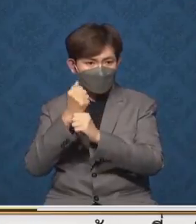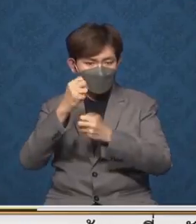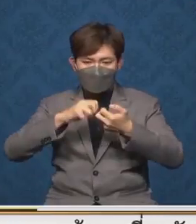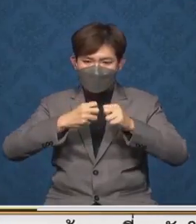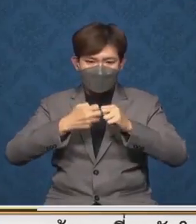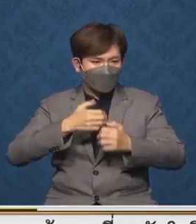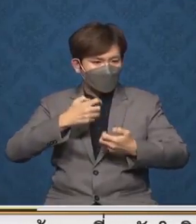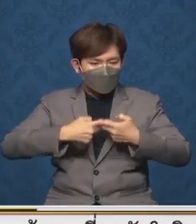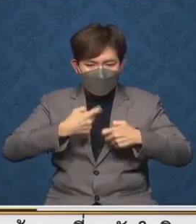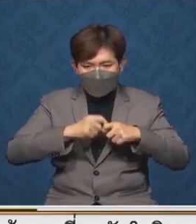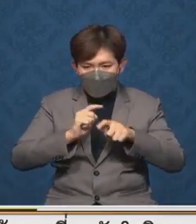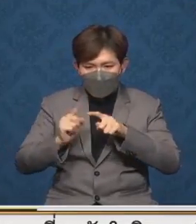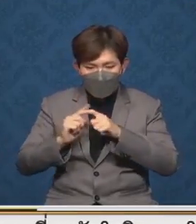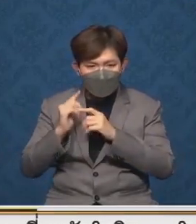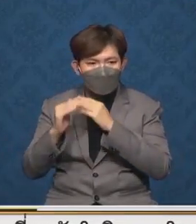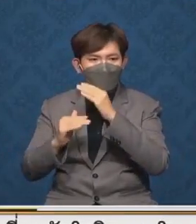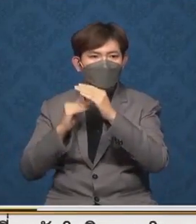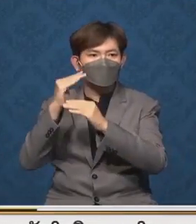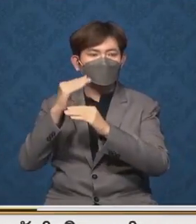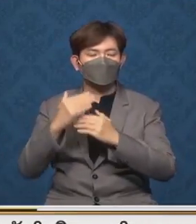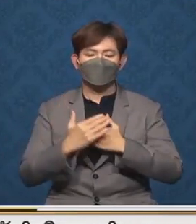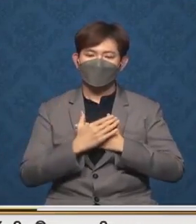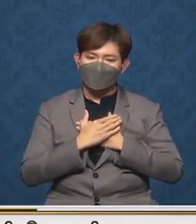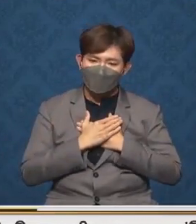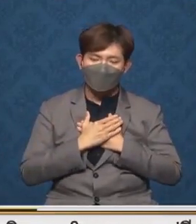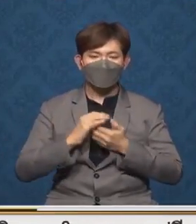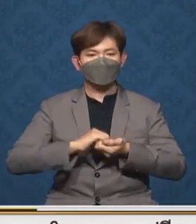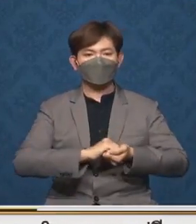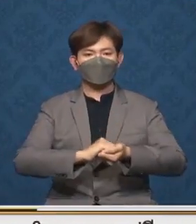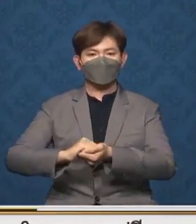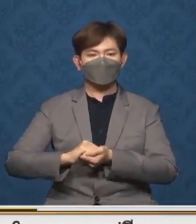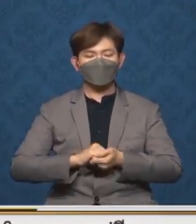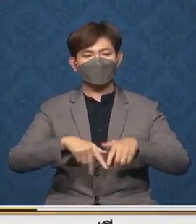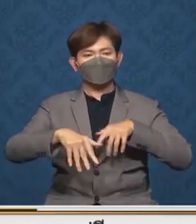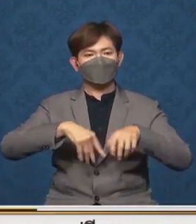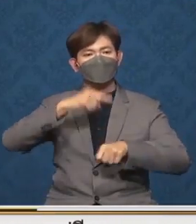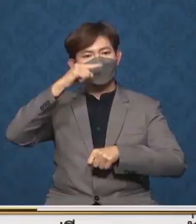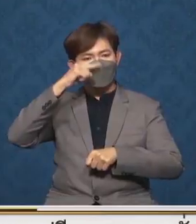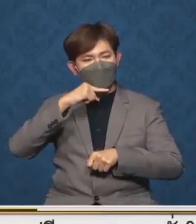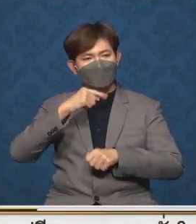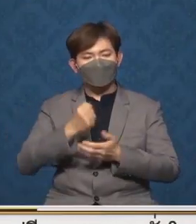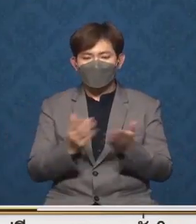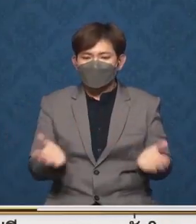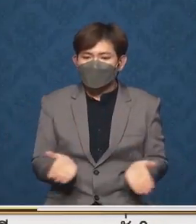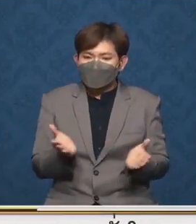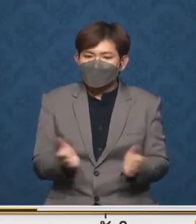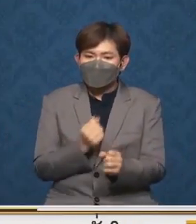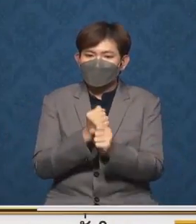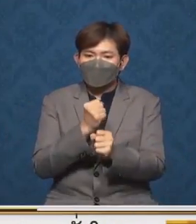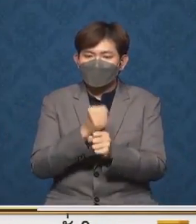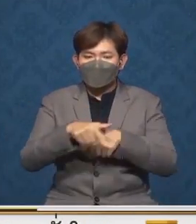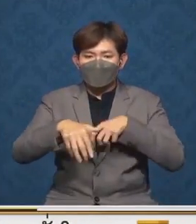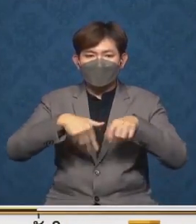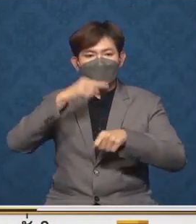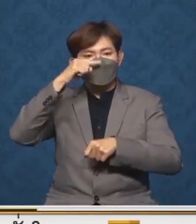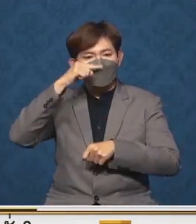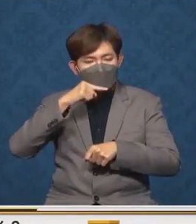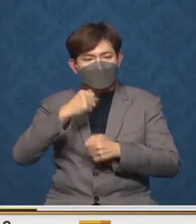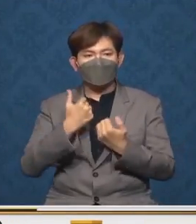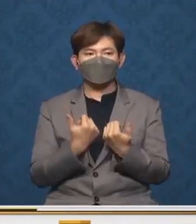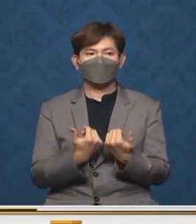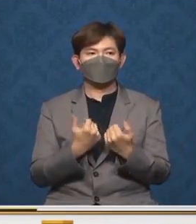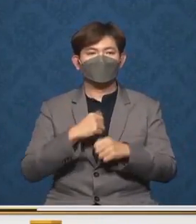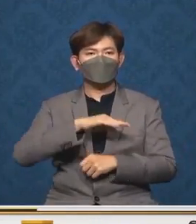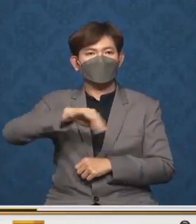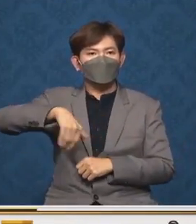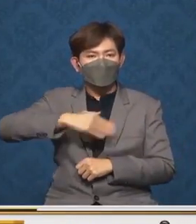ำบากในวันนี้ได้พร้อมกับความรักและความสามัคคีของคนในชาติก็จะเป็นแรงขับเคลื่อนที่สำคัญของบ้านเมือง